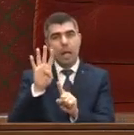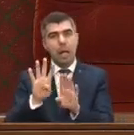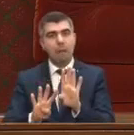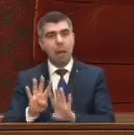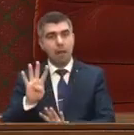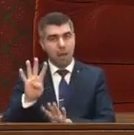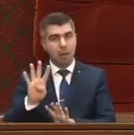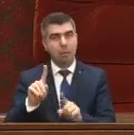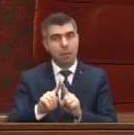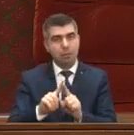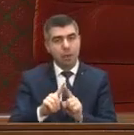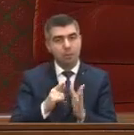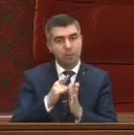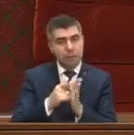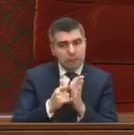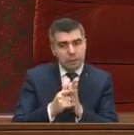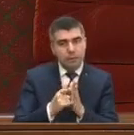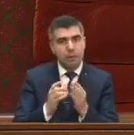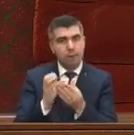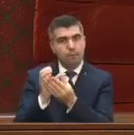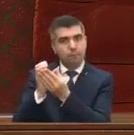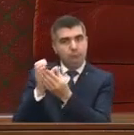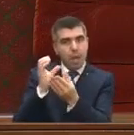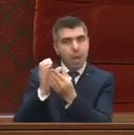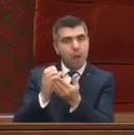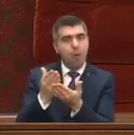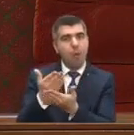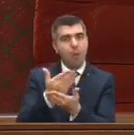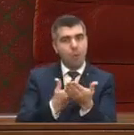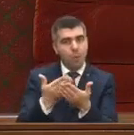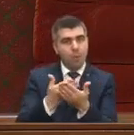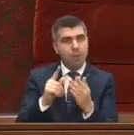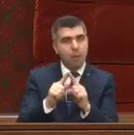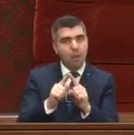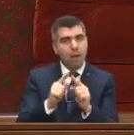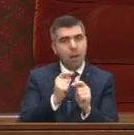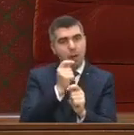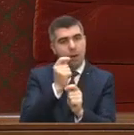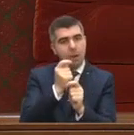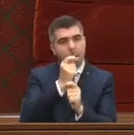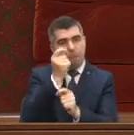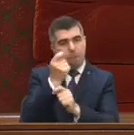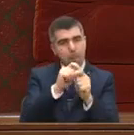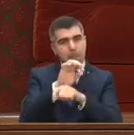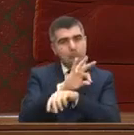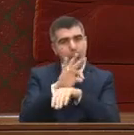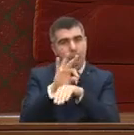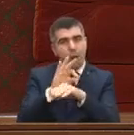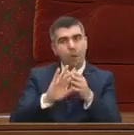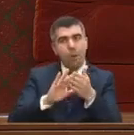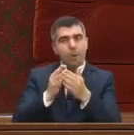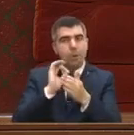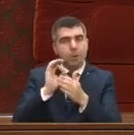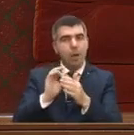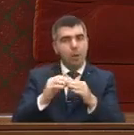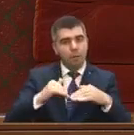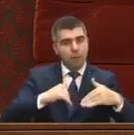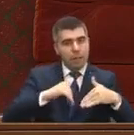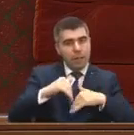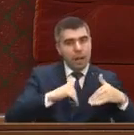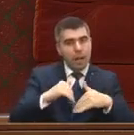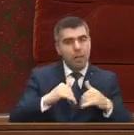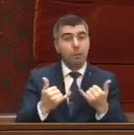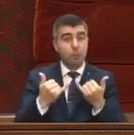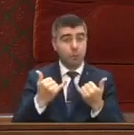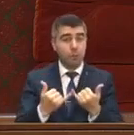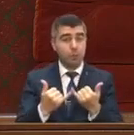منه مرتبط باعداد التصاميم، وفي الشق الاخر مرتبط بالنقل ديال المسافرين بين الاقاليم. اليوم هناك لجنه مركزيه